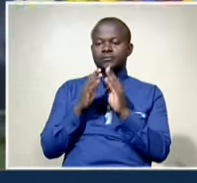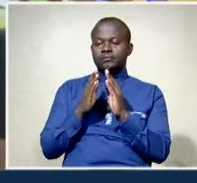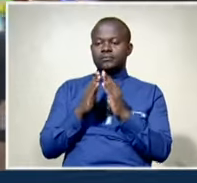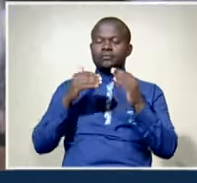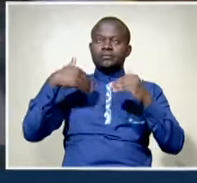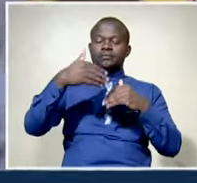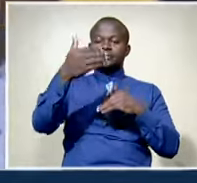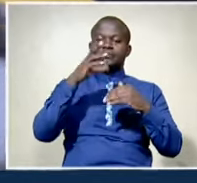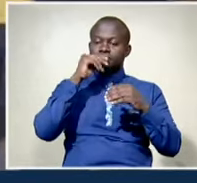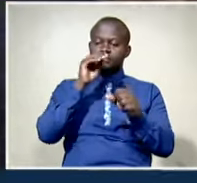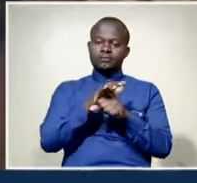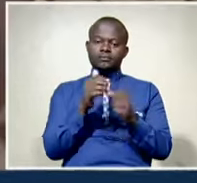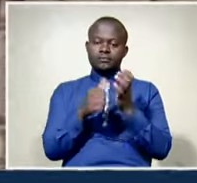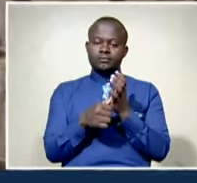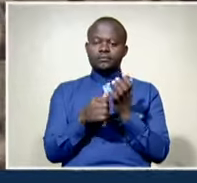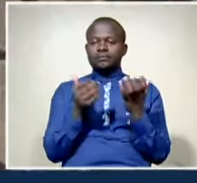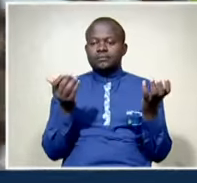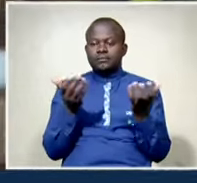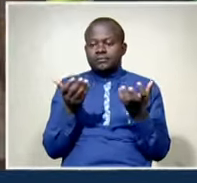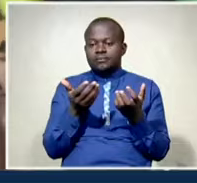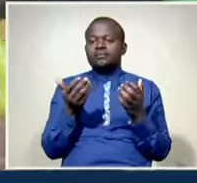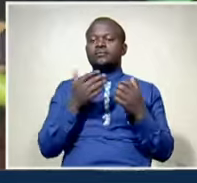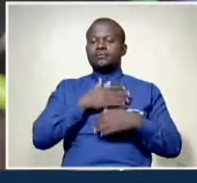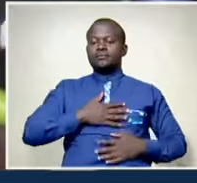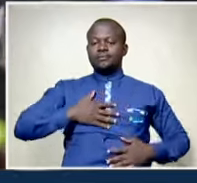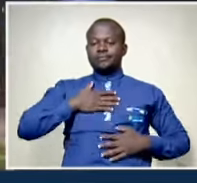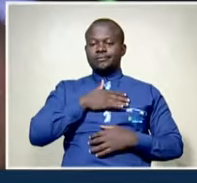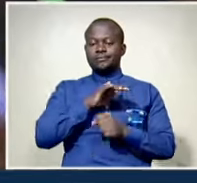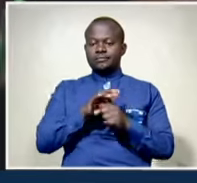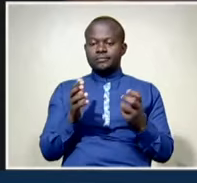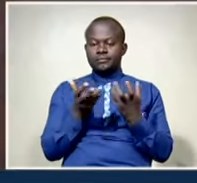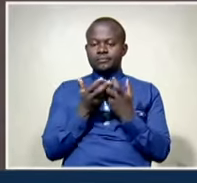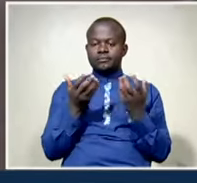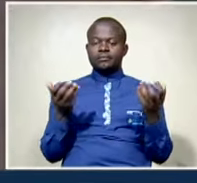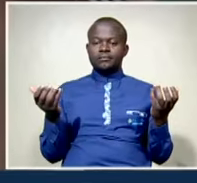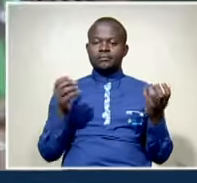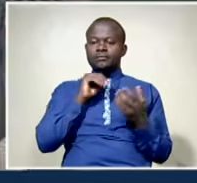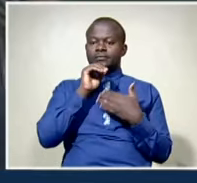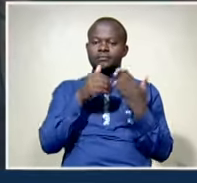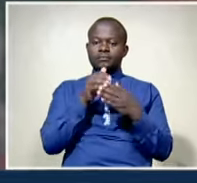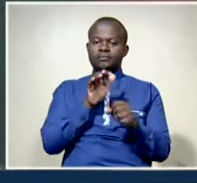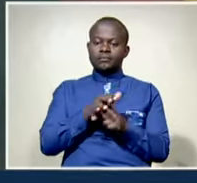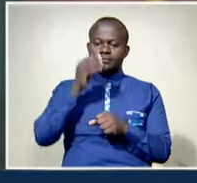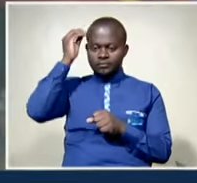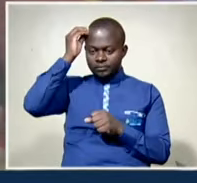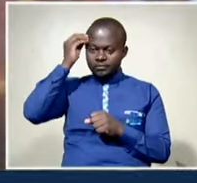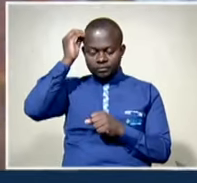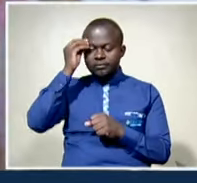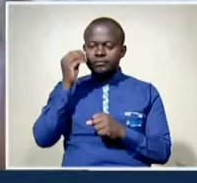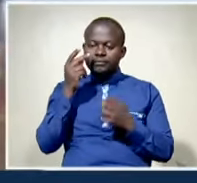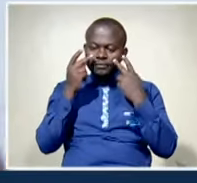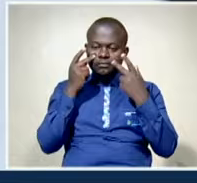hagiye havugwa cyane ikibazo cy'uko imyidagaduro cyane cyane ijyana n'abana itakunze gutekerezwaho nk'aho